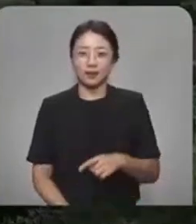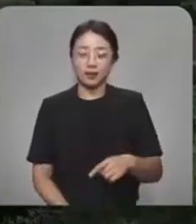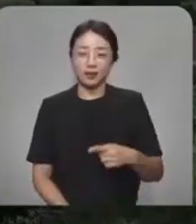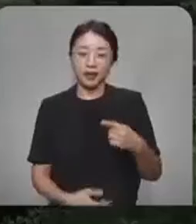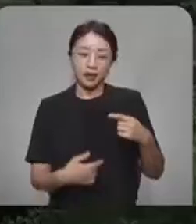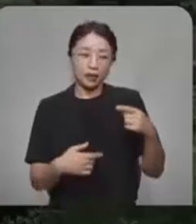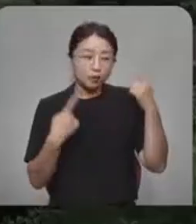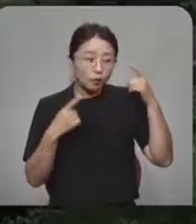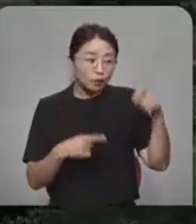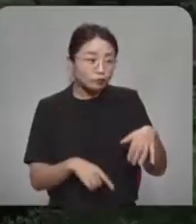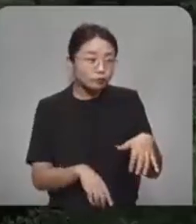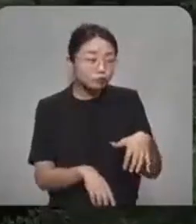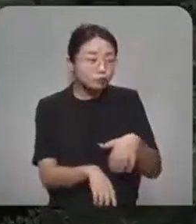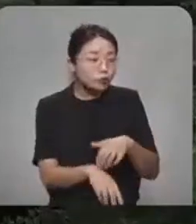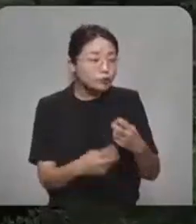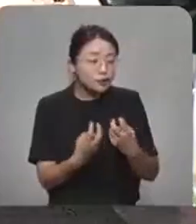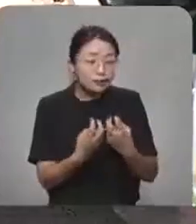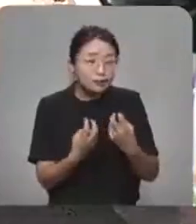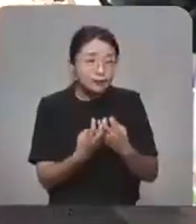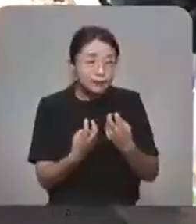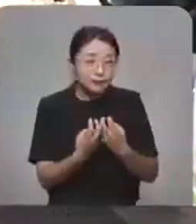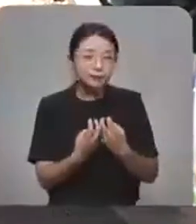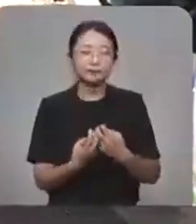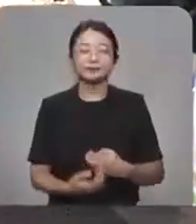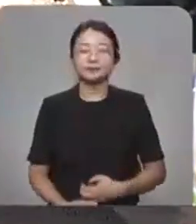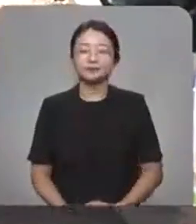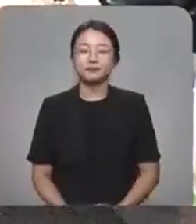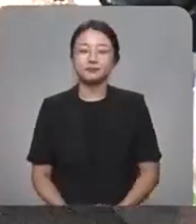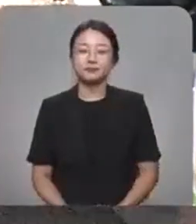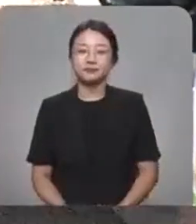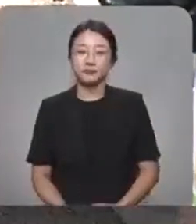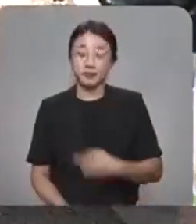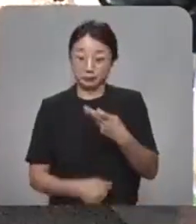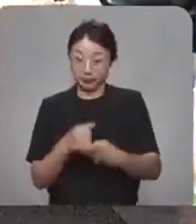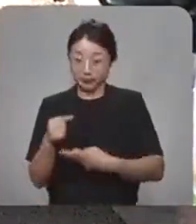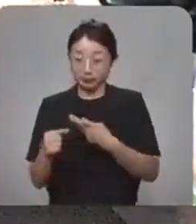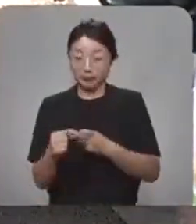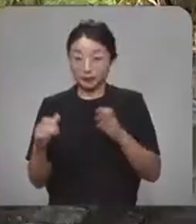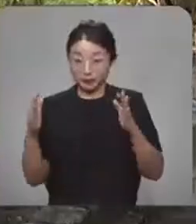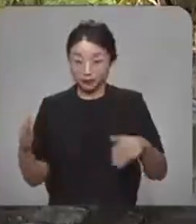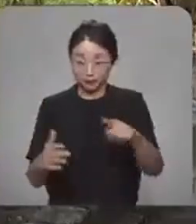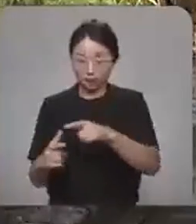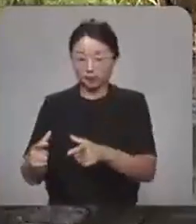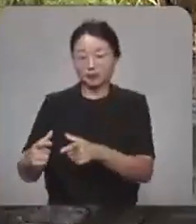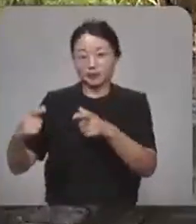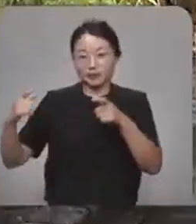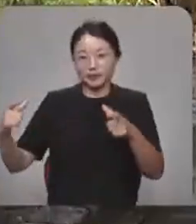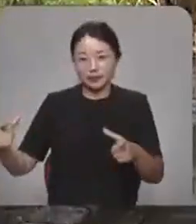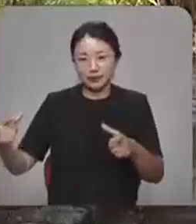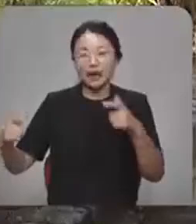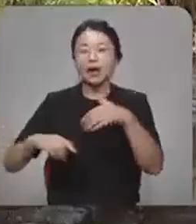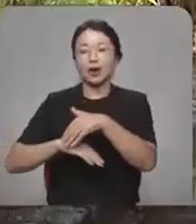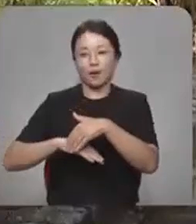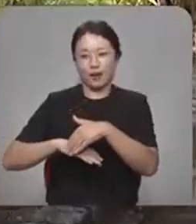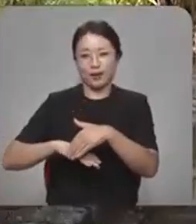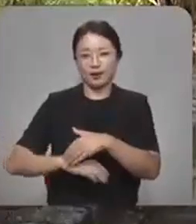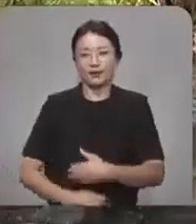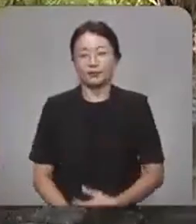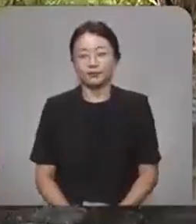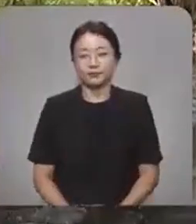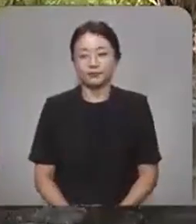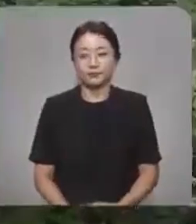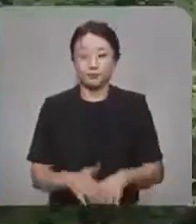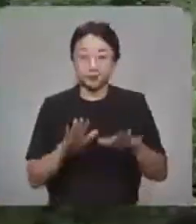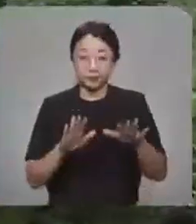관람객 불편을 줄이고 수목 유전자원 보호 등을 위해 13년 만에 수목원을 확장하는 방안이 추진 중입니다.